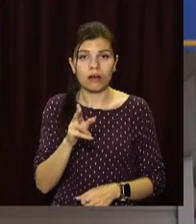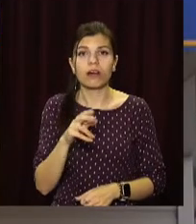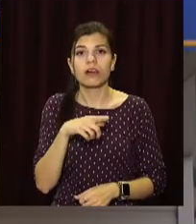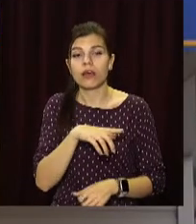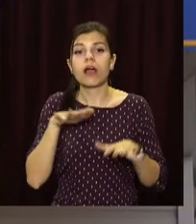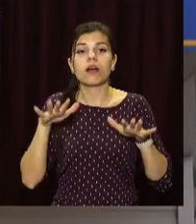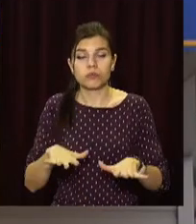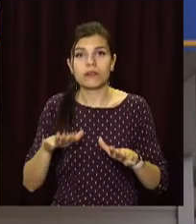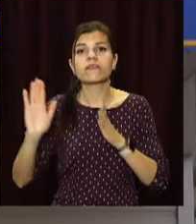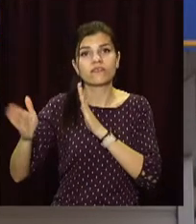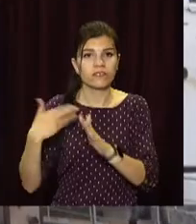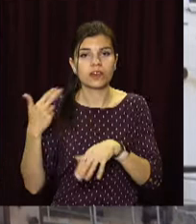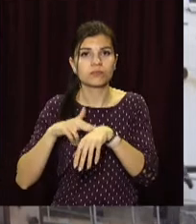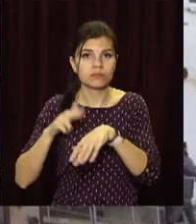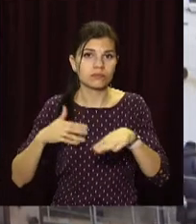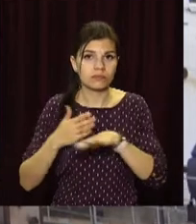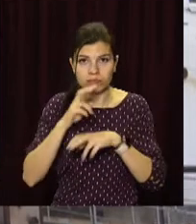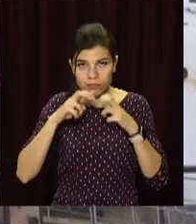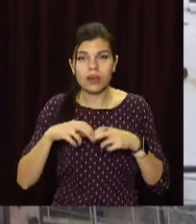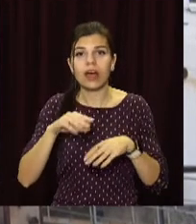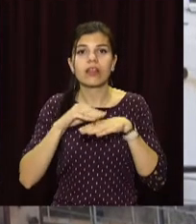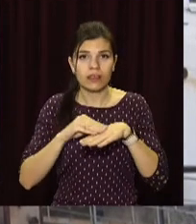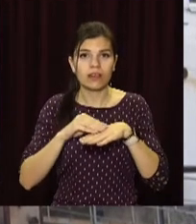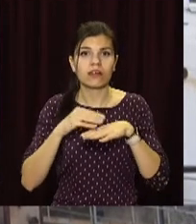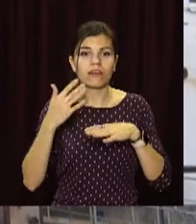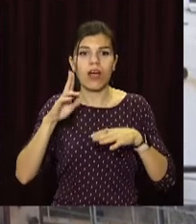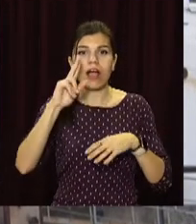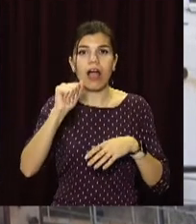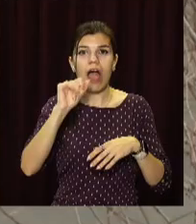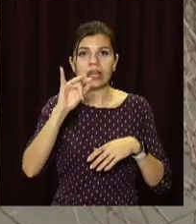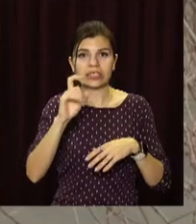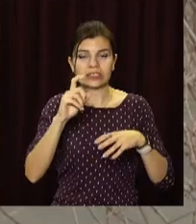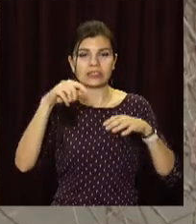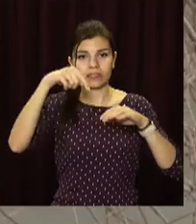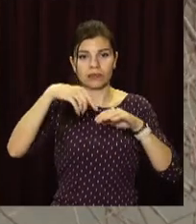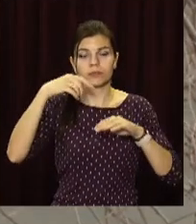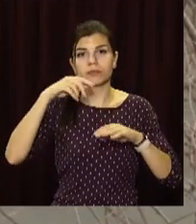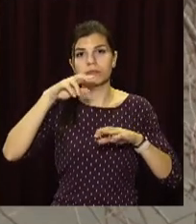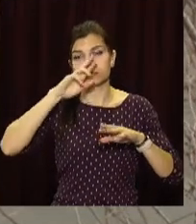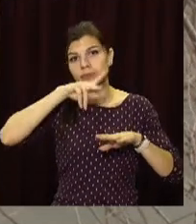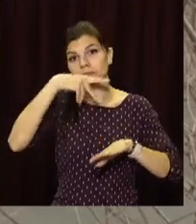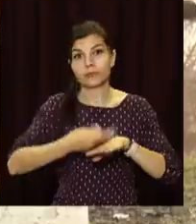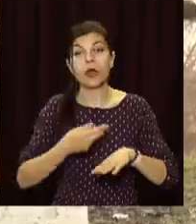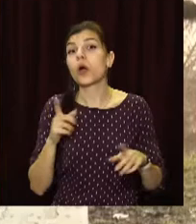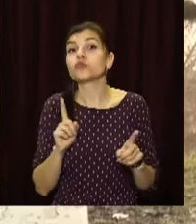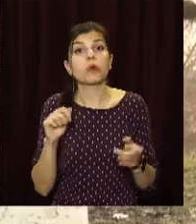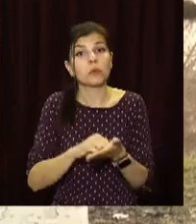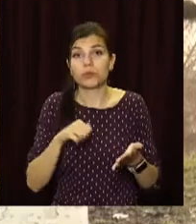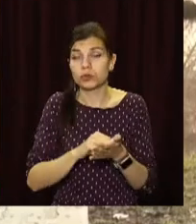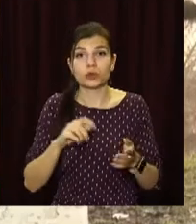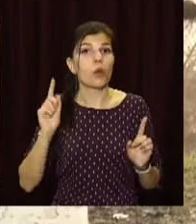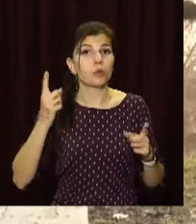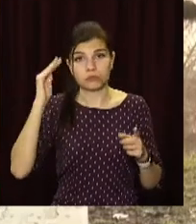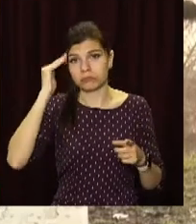місце події викликали правоохоронців. Тіло жінки знайшли на карнизі між двома корпусами медзакладу. Що стало причиною